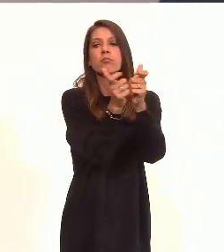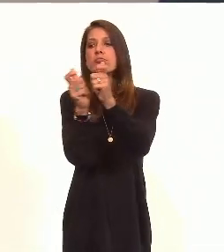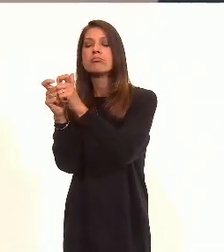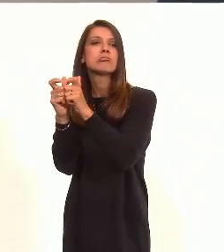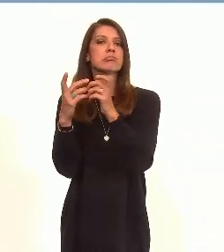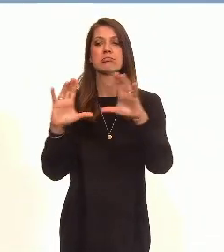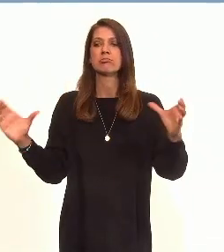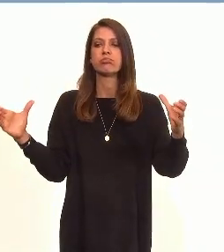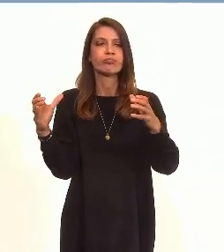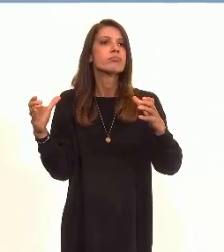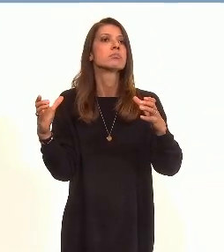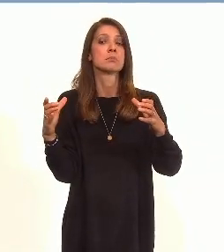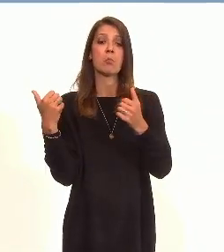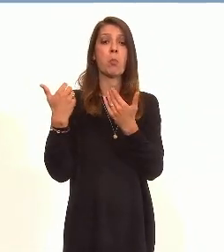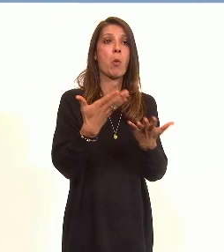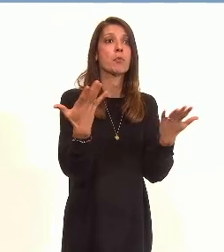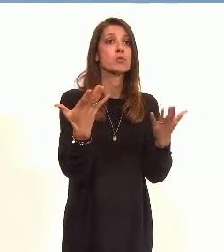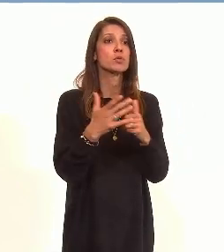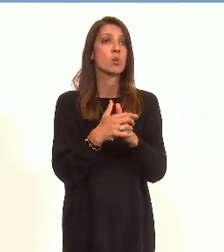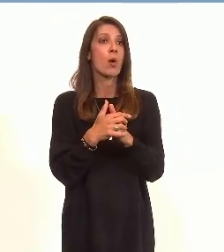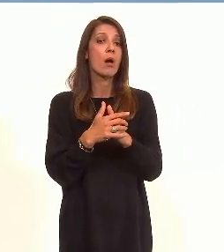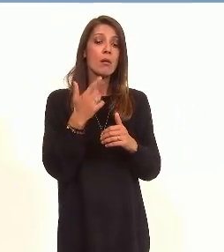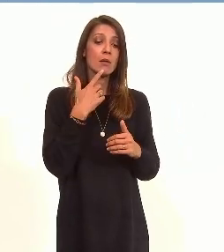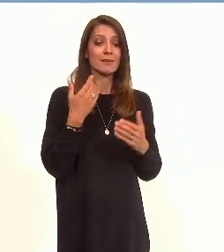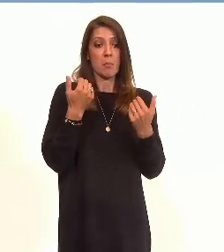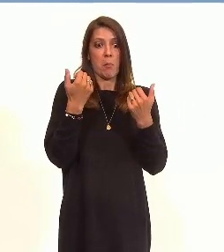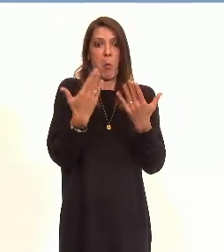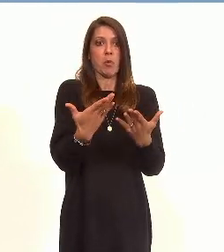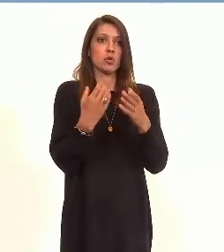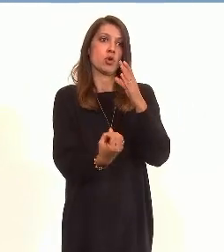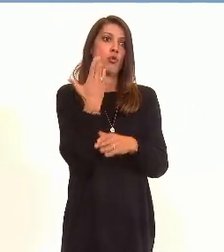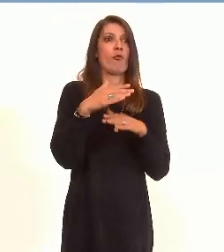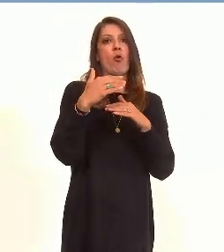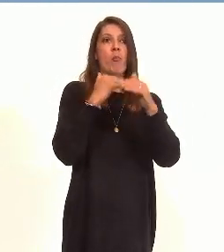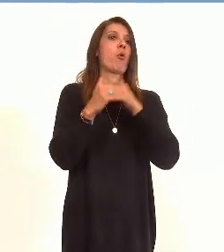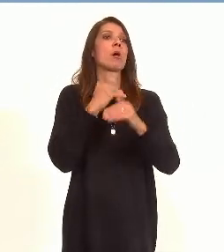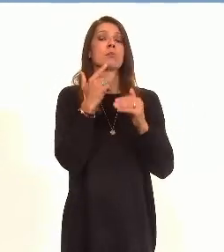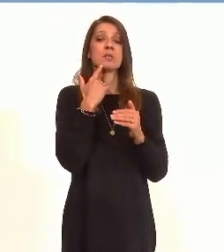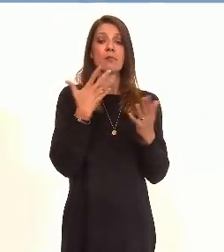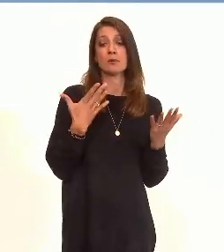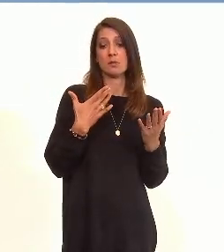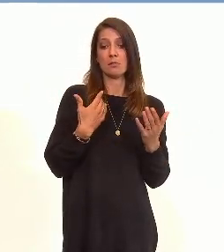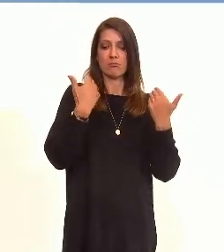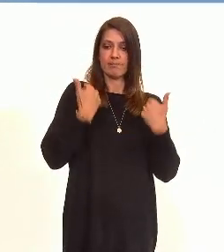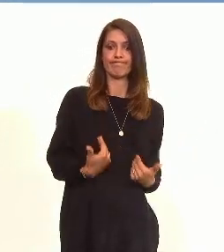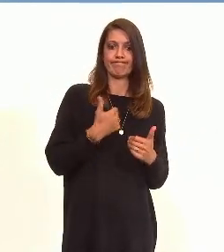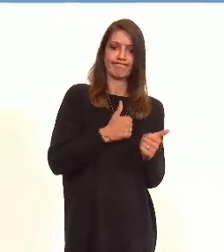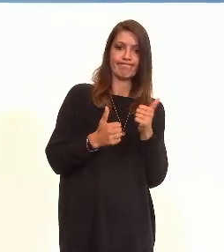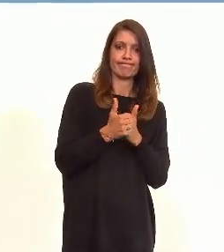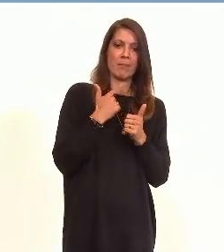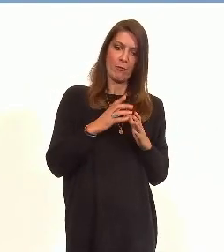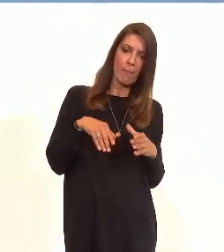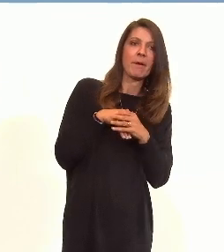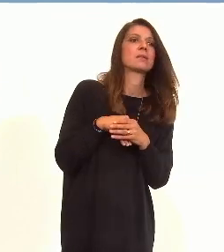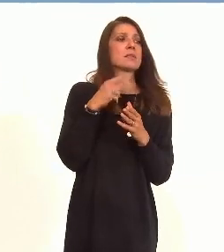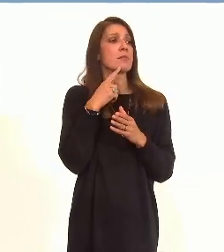nationales, avait proposé de passer du rien sur nous sans nous au rien sans nous. Puisqu'en fait, le handicap est partout, le handicap concerne tous les secteurs de la vie, il